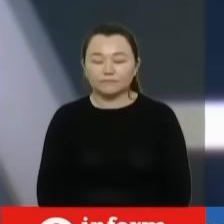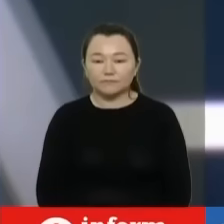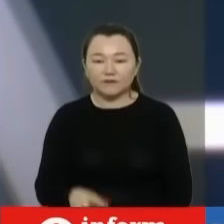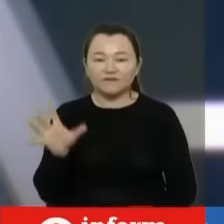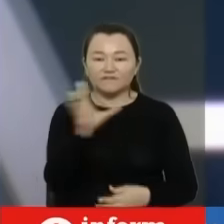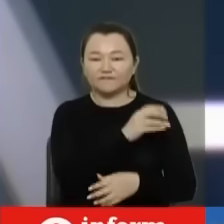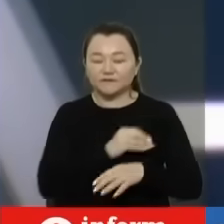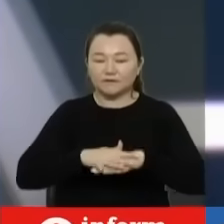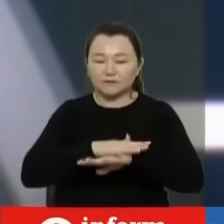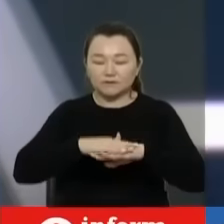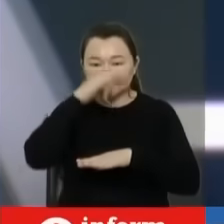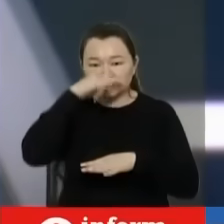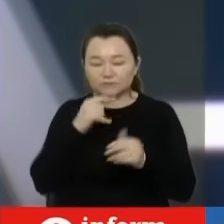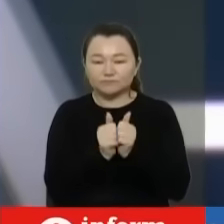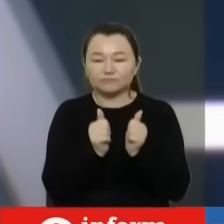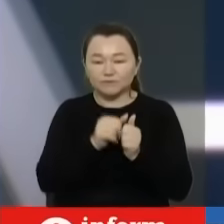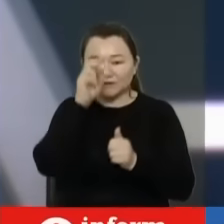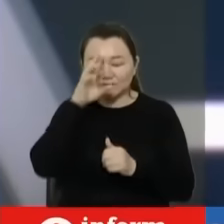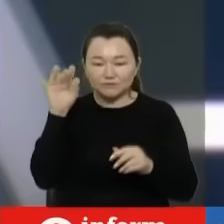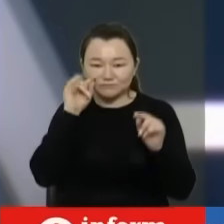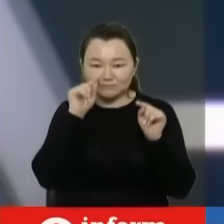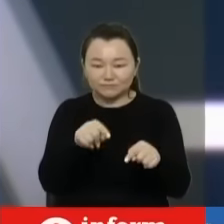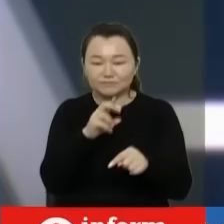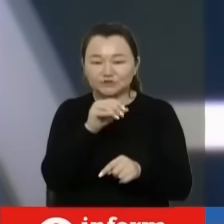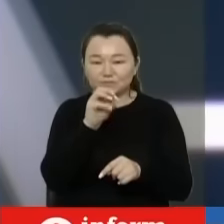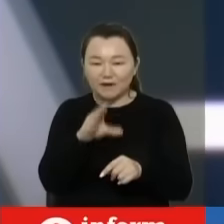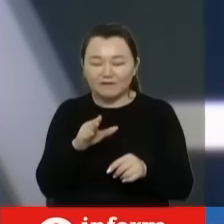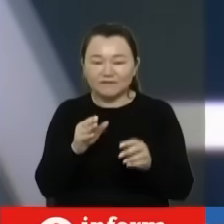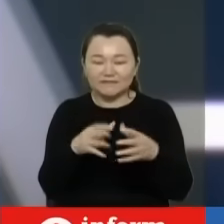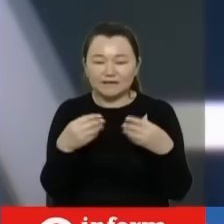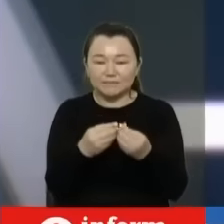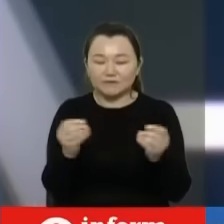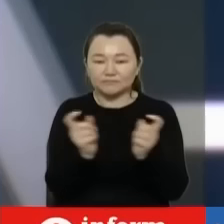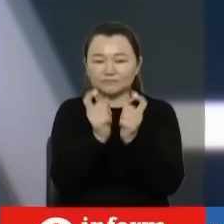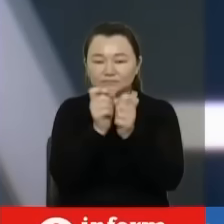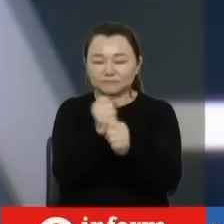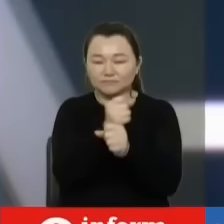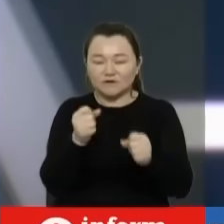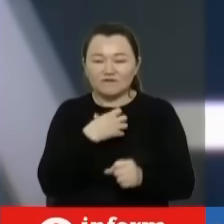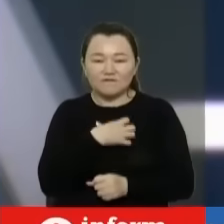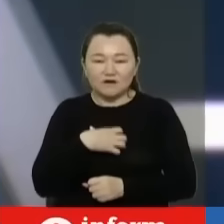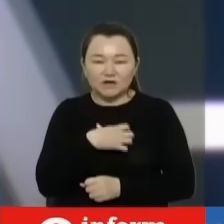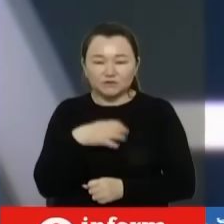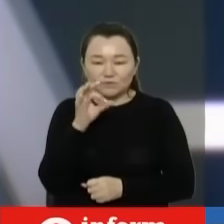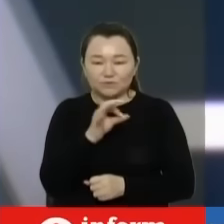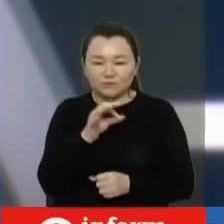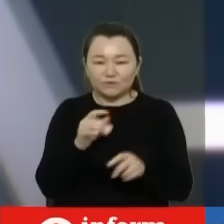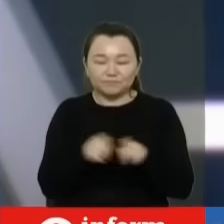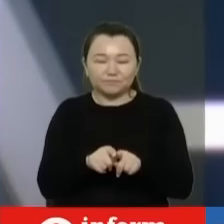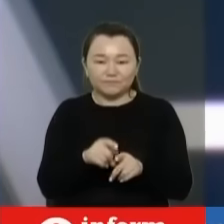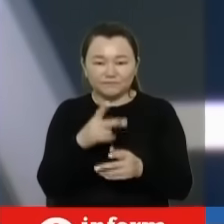Бүкіл қазақ жұрты көрші елдер көз тіккен Бешімбаев соты тұрмыстық зорлық-зомбылық заңының маңыздылығын айқындап